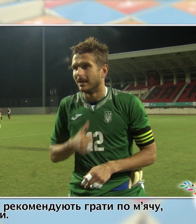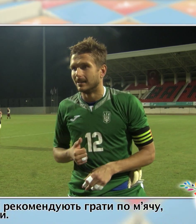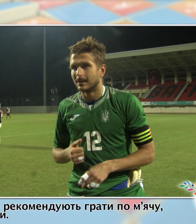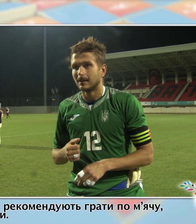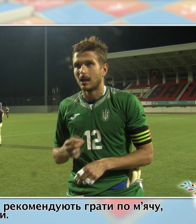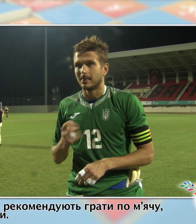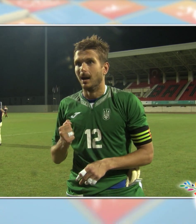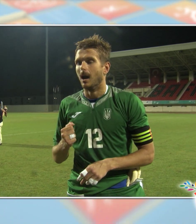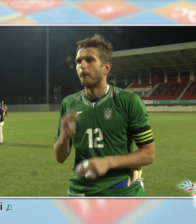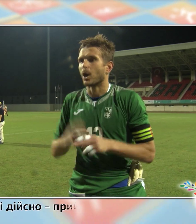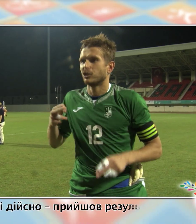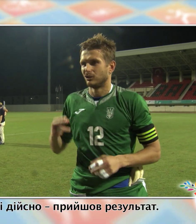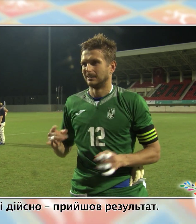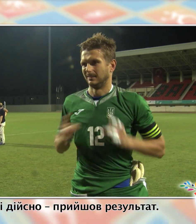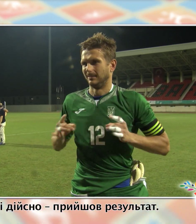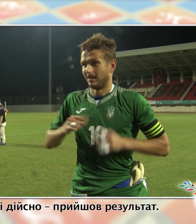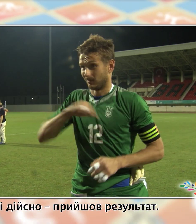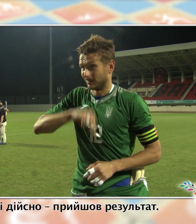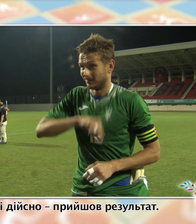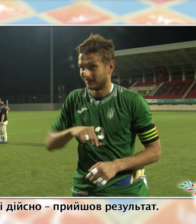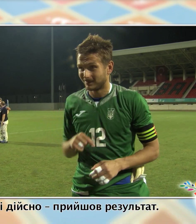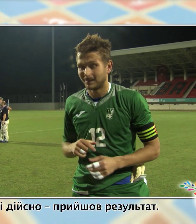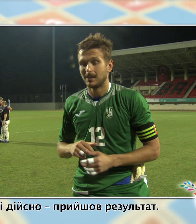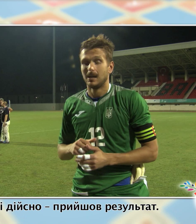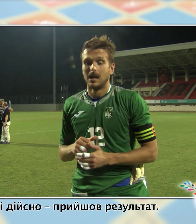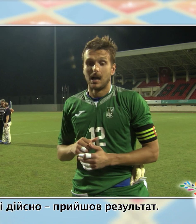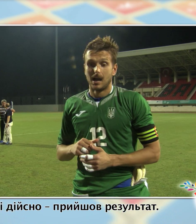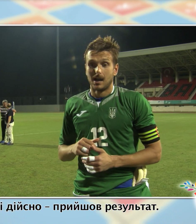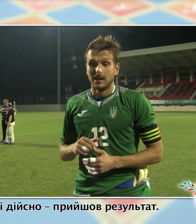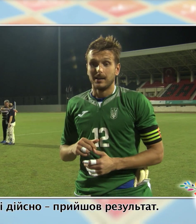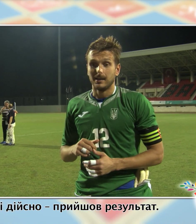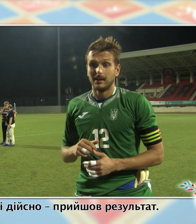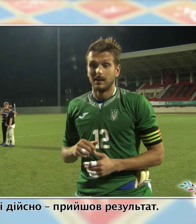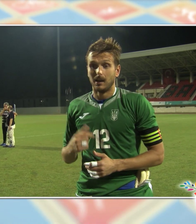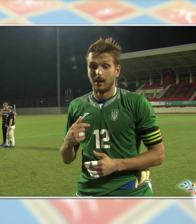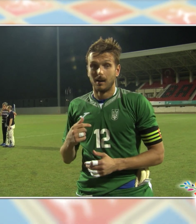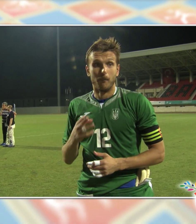не вгадувати. Я їх послухав і дійсно прийшов результат.